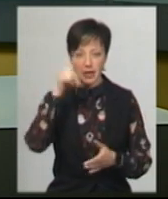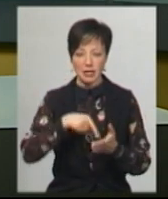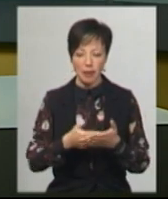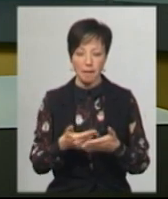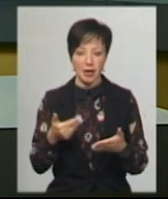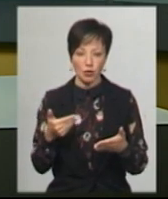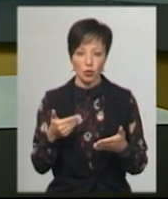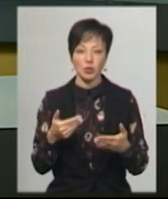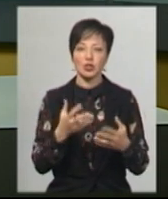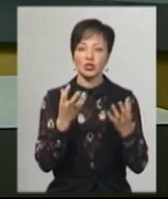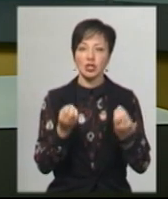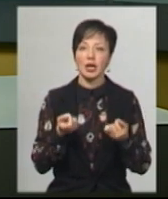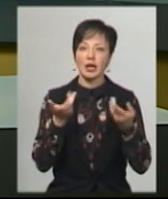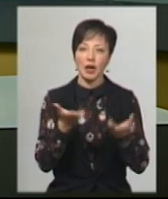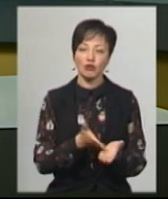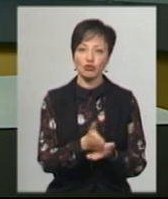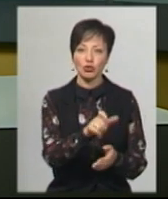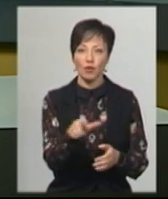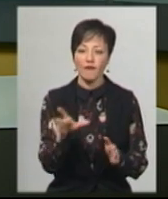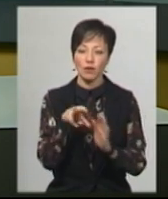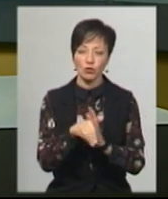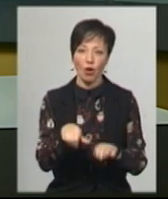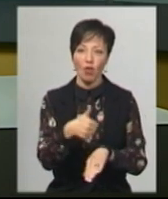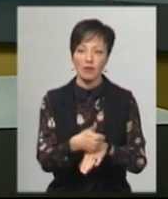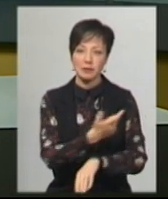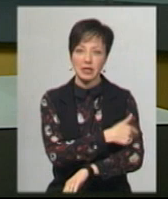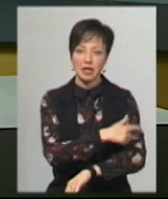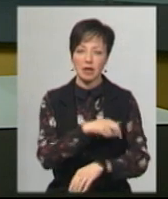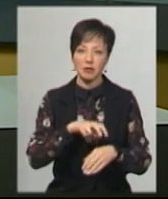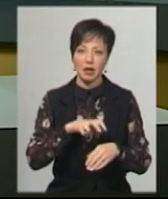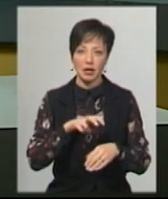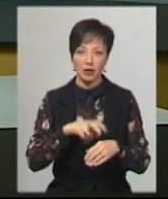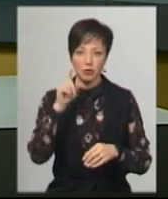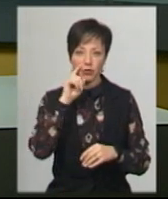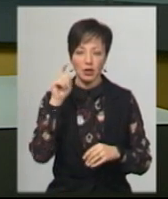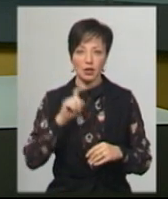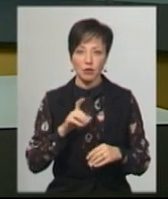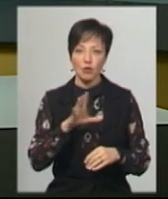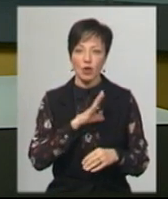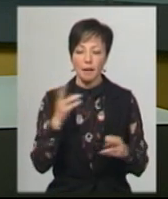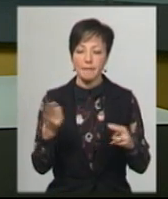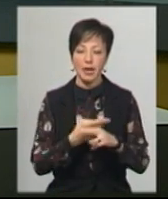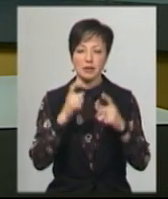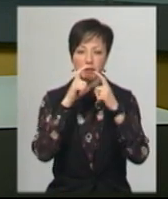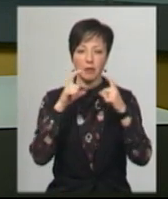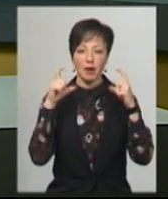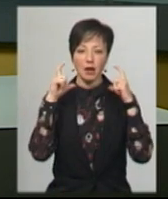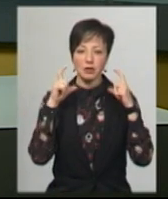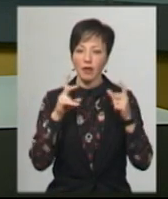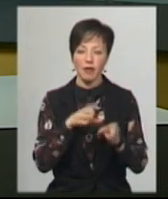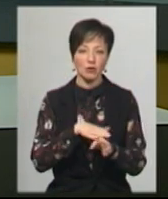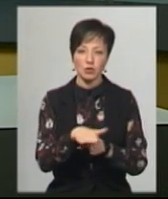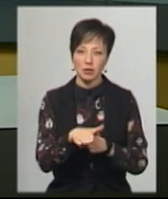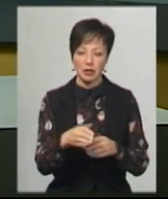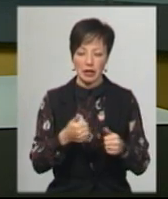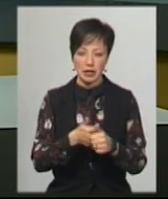напередодні. Він та ще кілька чиновників, включно з головним санітарним лікарем Віктором Ляшком, були без захисних масок та не